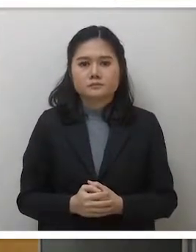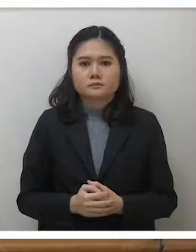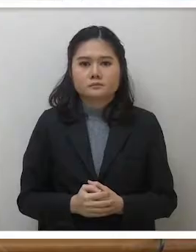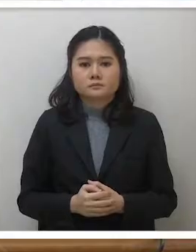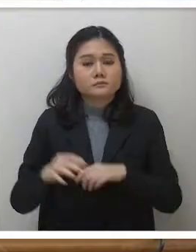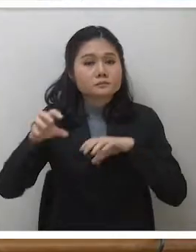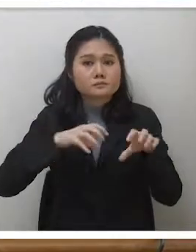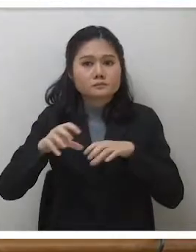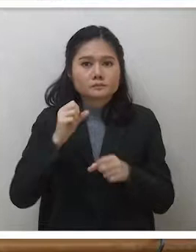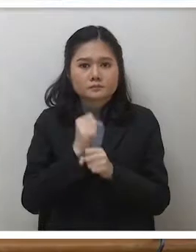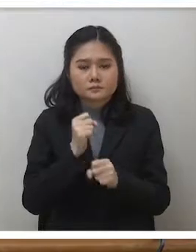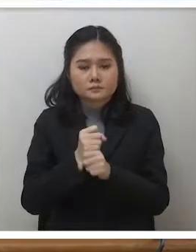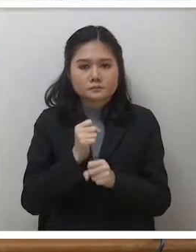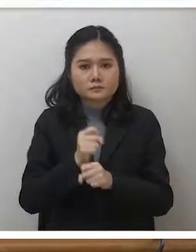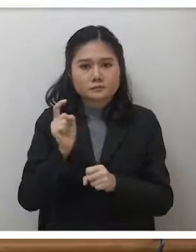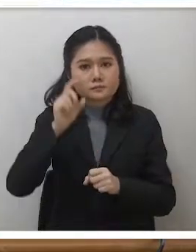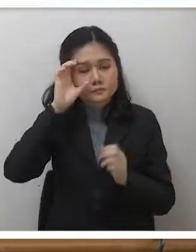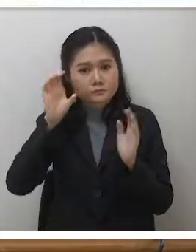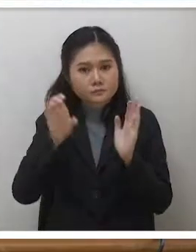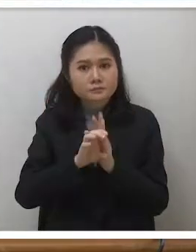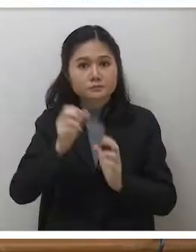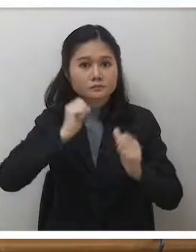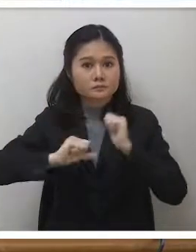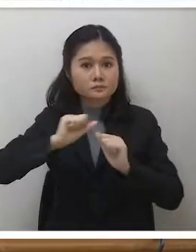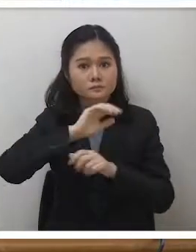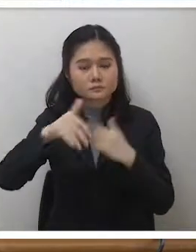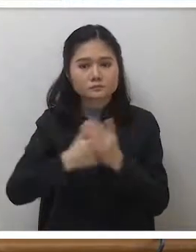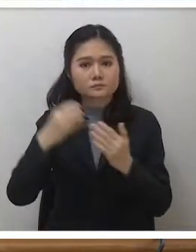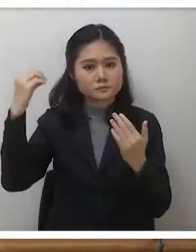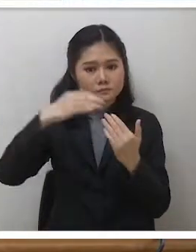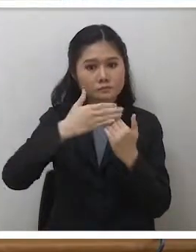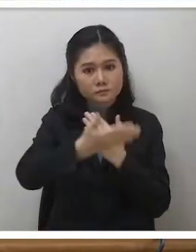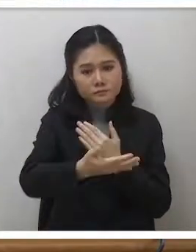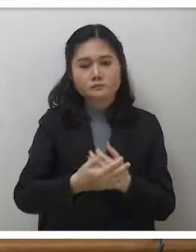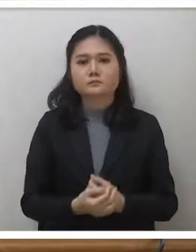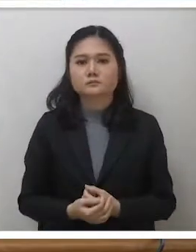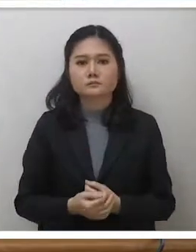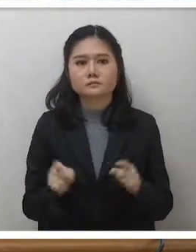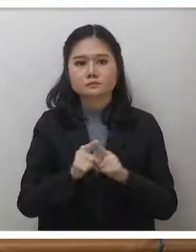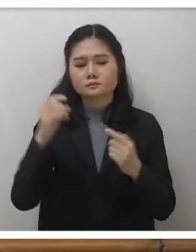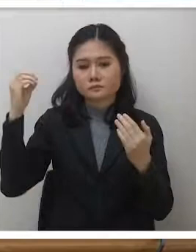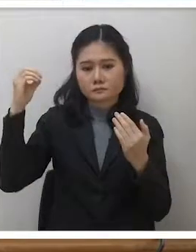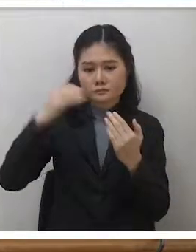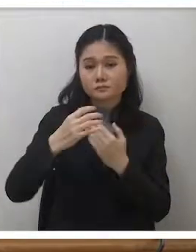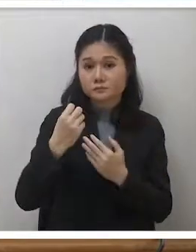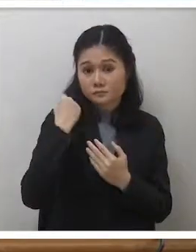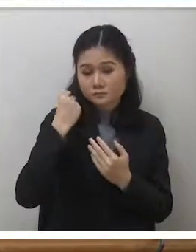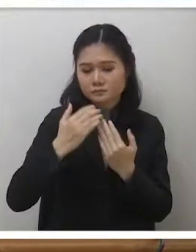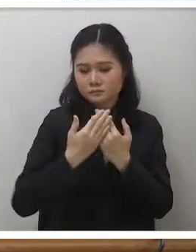เราก็จัดการให้ภาพตัวละครของเรามันมีแสงเงาที่แสงจัดเงา